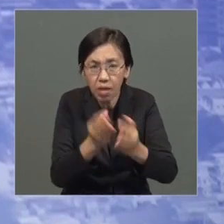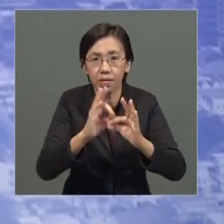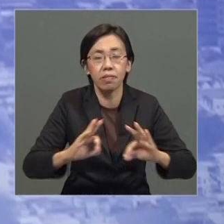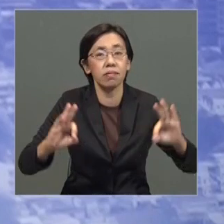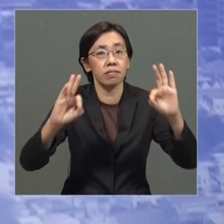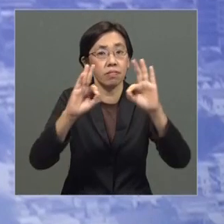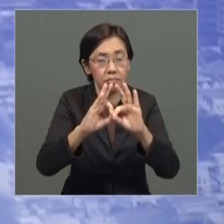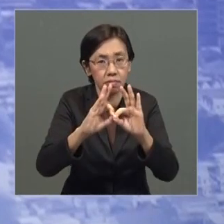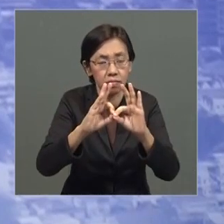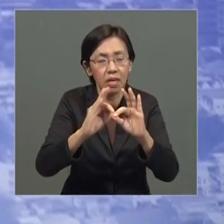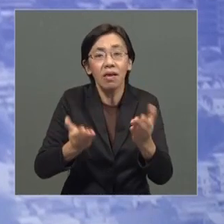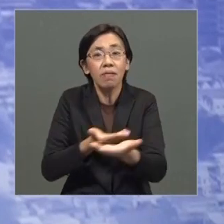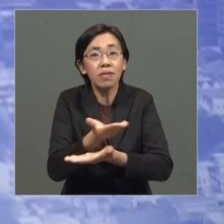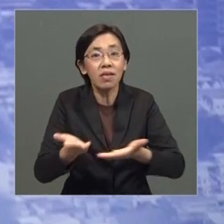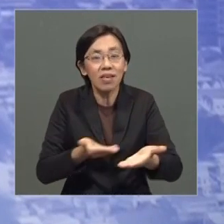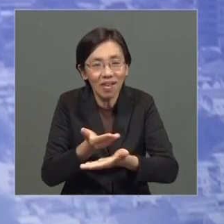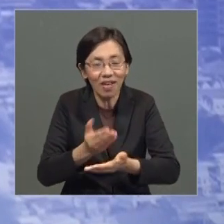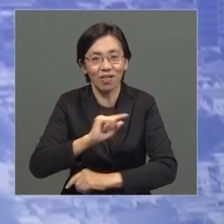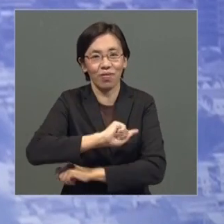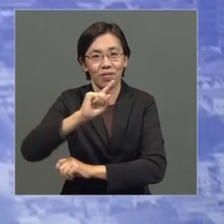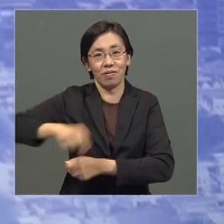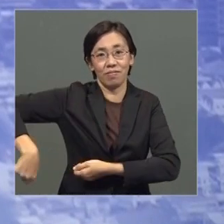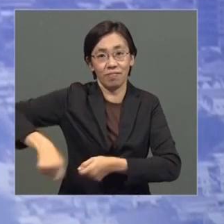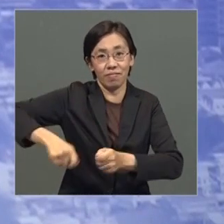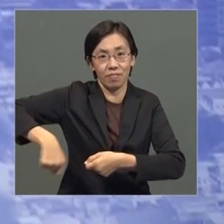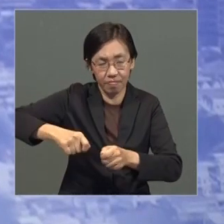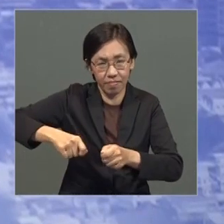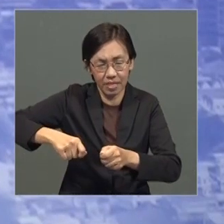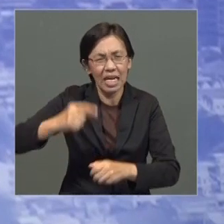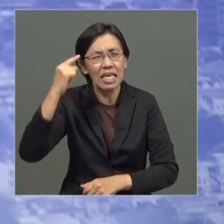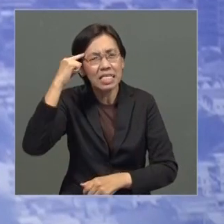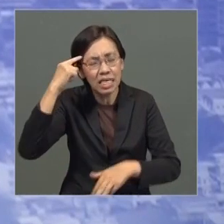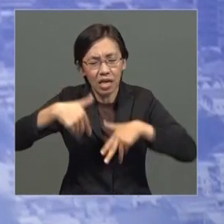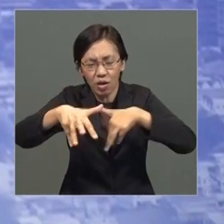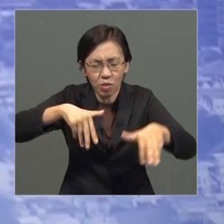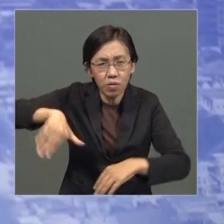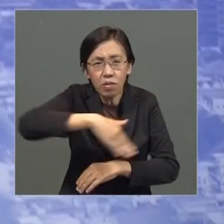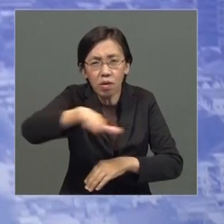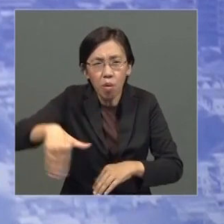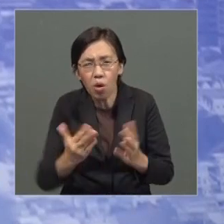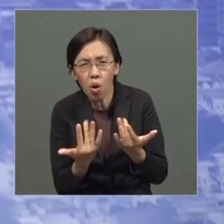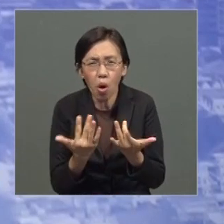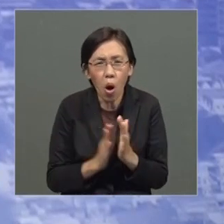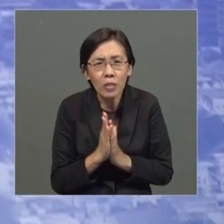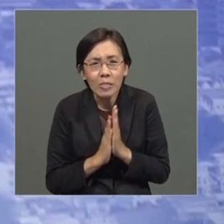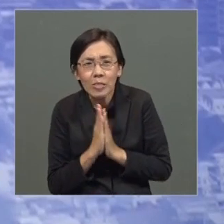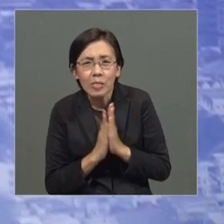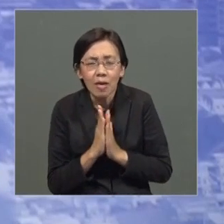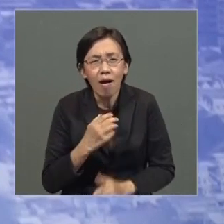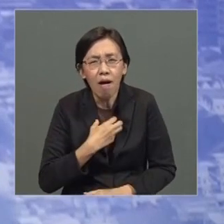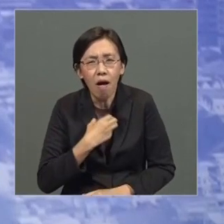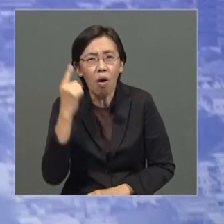หลักๆคงเป็นเรื่องของเทศกาลสงกรานต์ที่เชื่อมั่นนะคะว่าหลายคนคงเฝ้าติดตามแล้วก็รอฟังว่